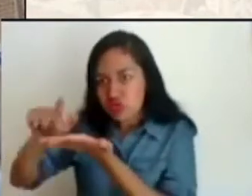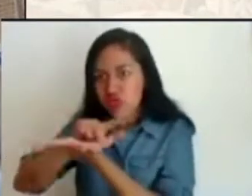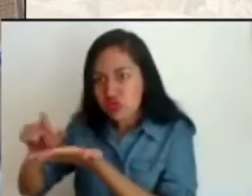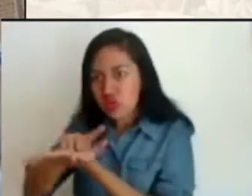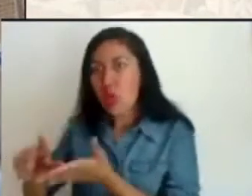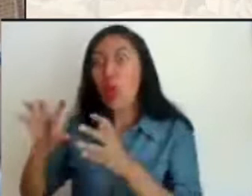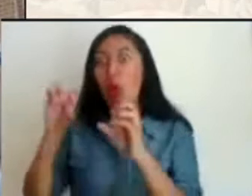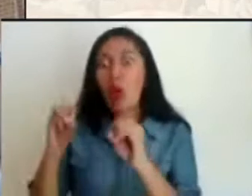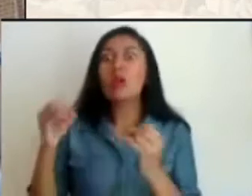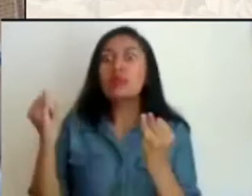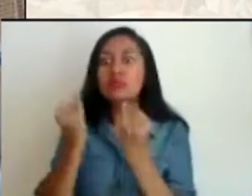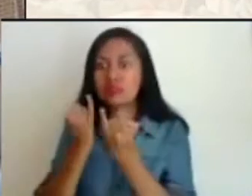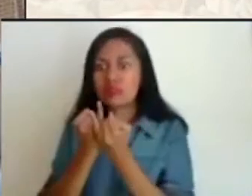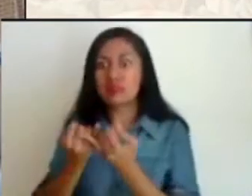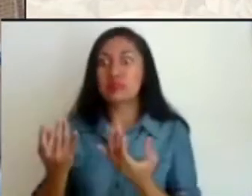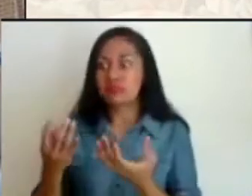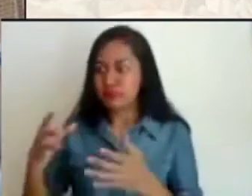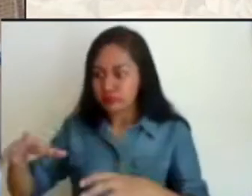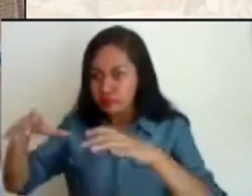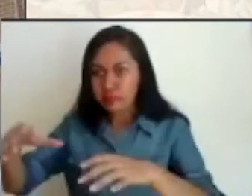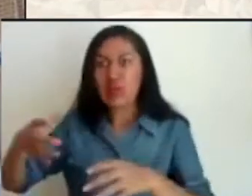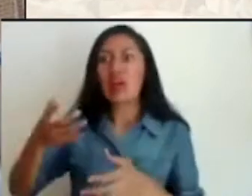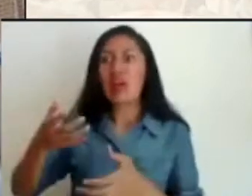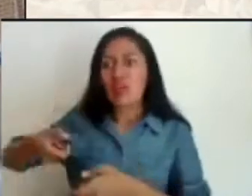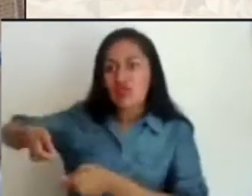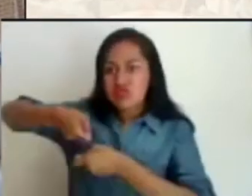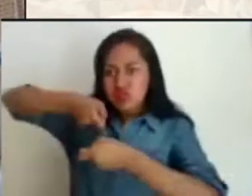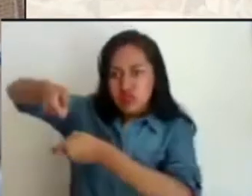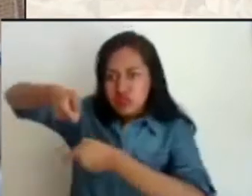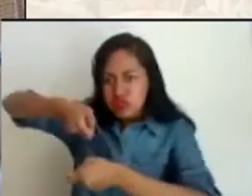y cambiarlos por el buen olor que era contrario al miasma.